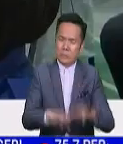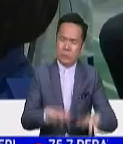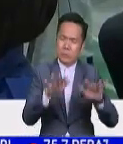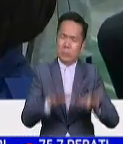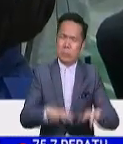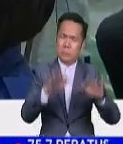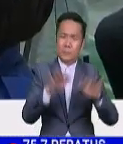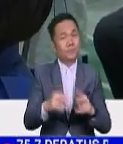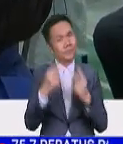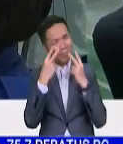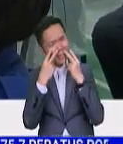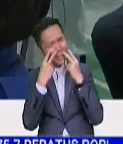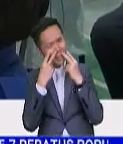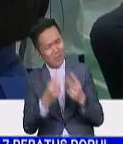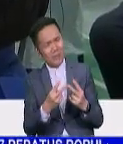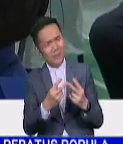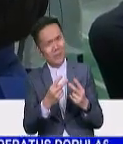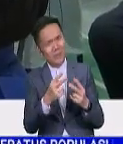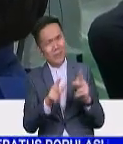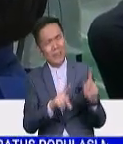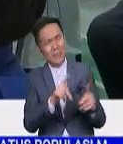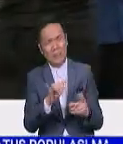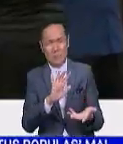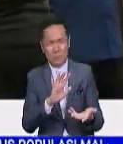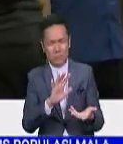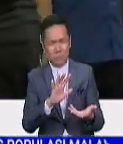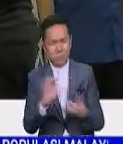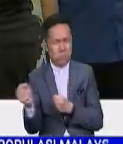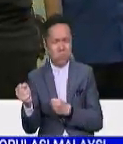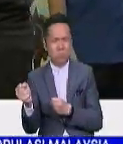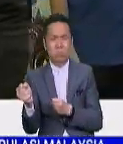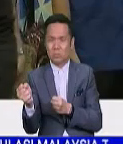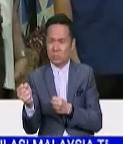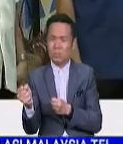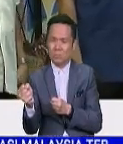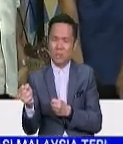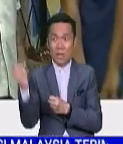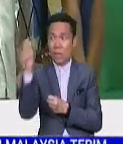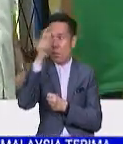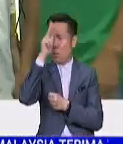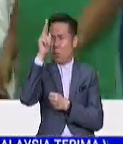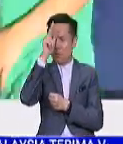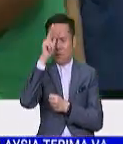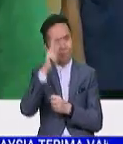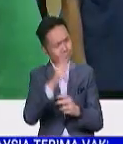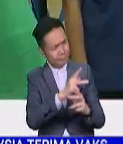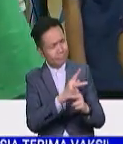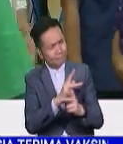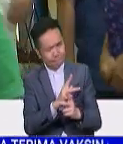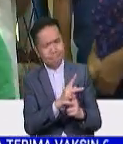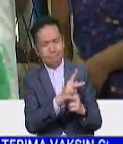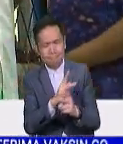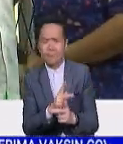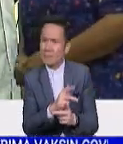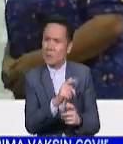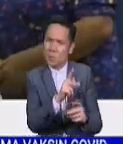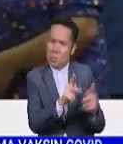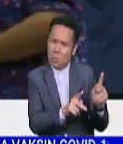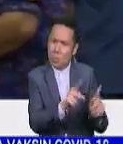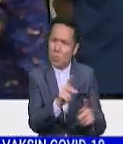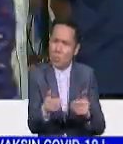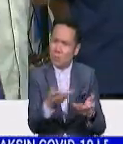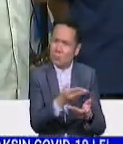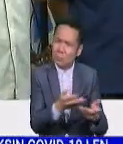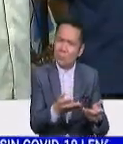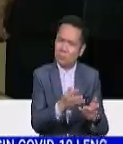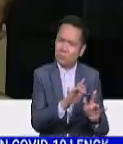rakyat kita menghadapi bencana kerajaan memang bersikap prihatin kepada hal-hal yang